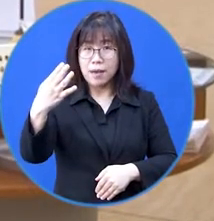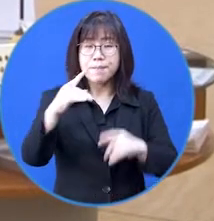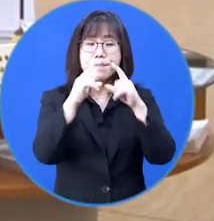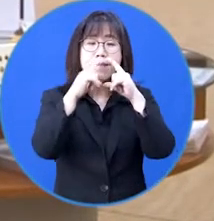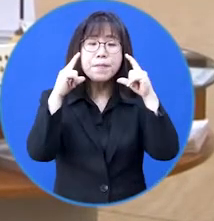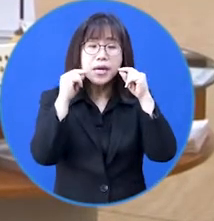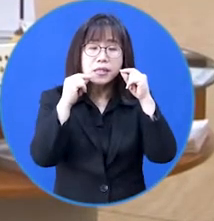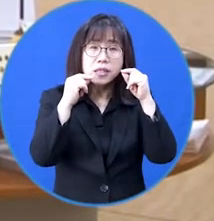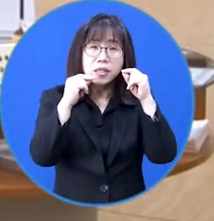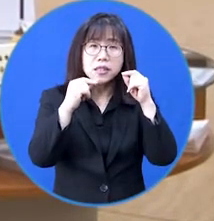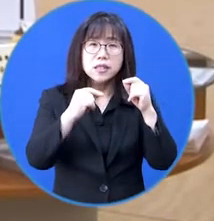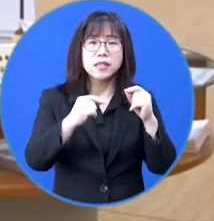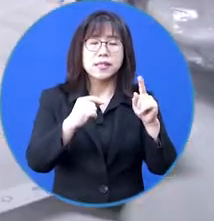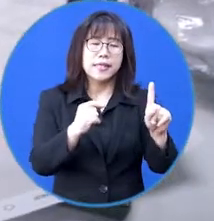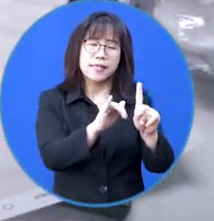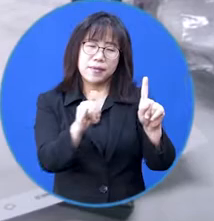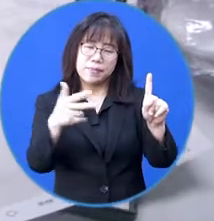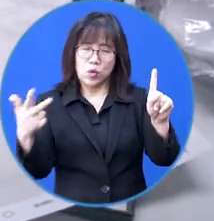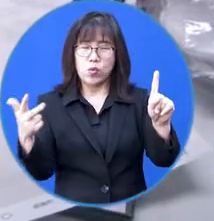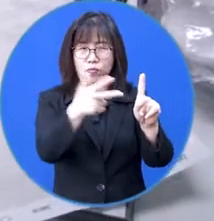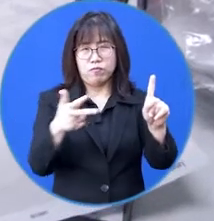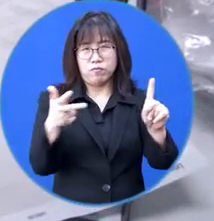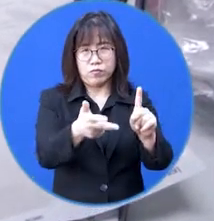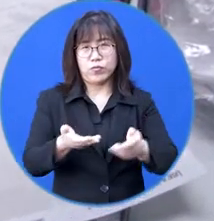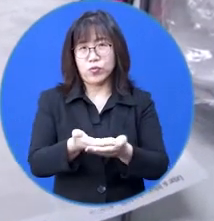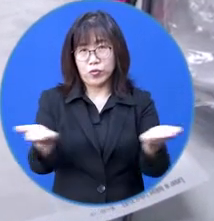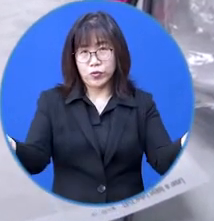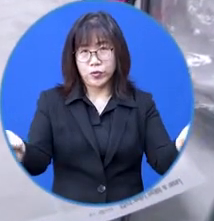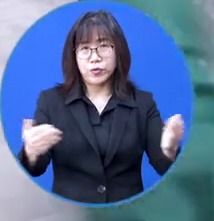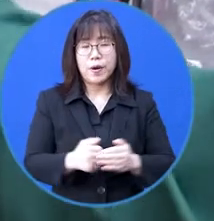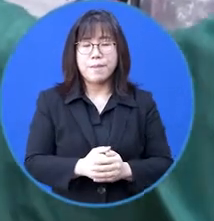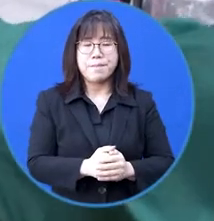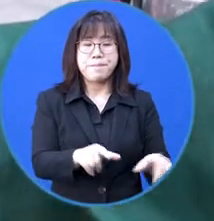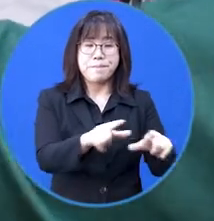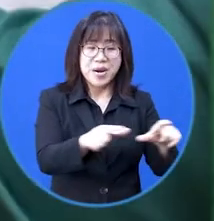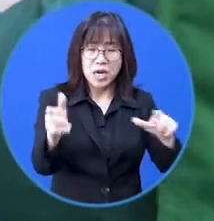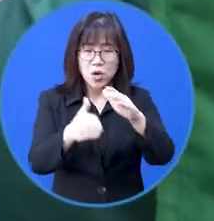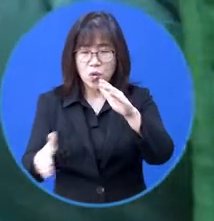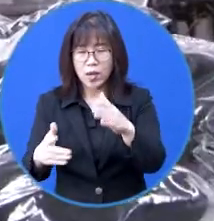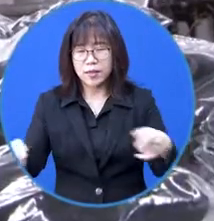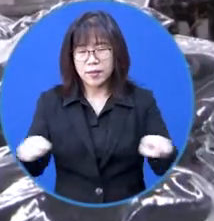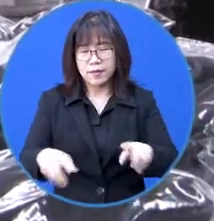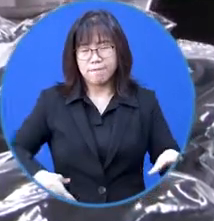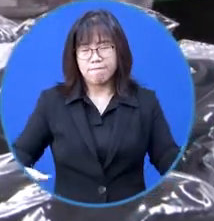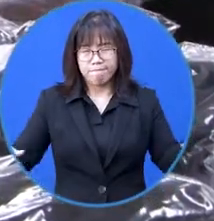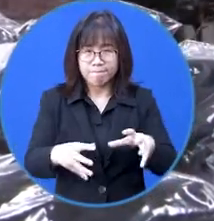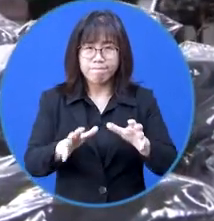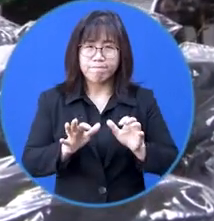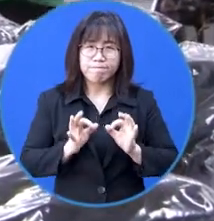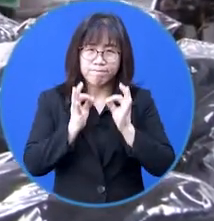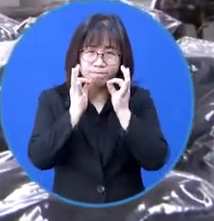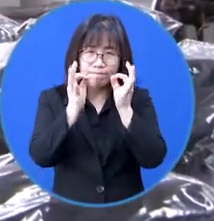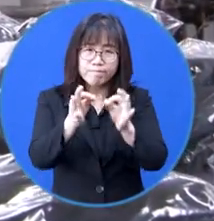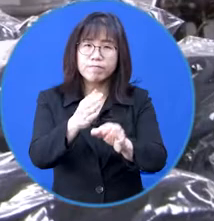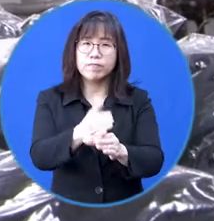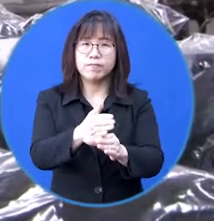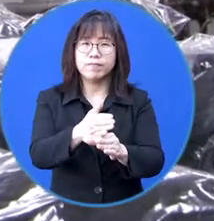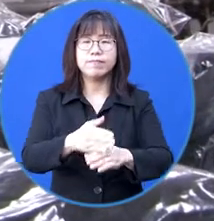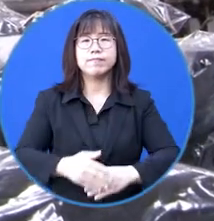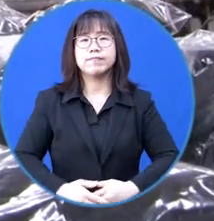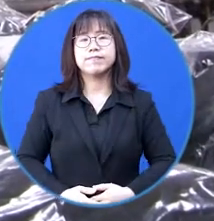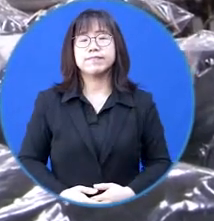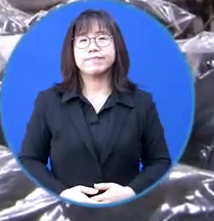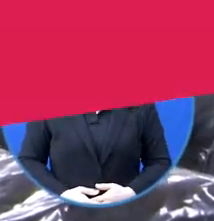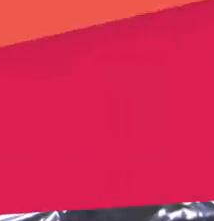마스크를 7매씩 지원하며 코로나19의 지역사회 확산 방지를 위해 민관이 힘을 합쳐 총력을 기울이고